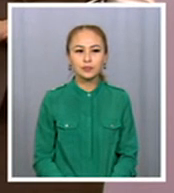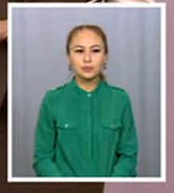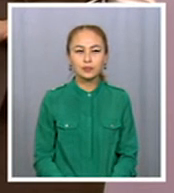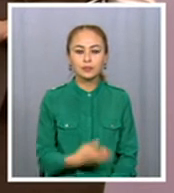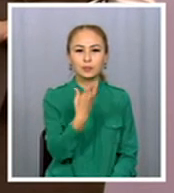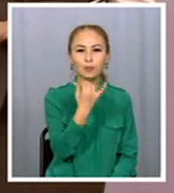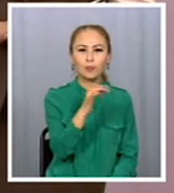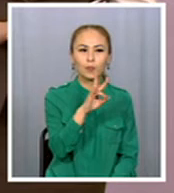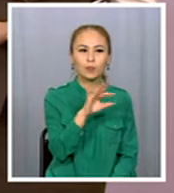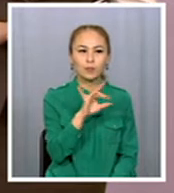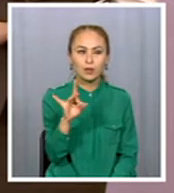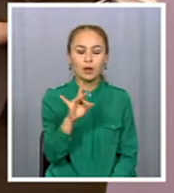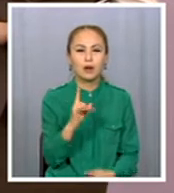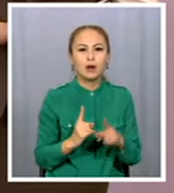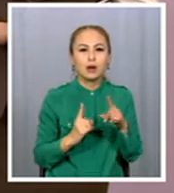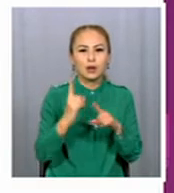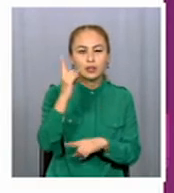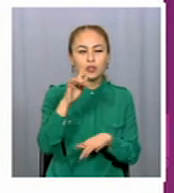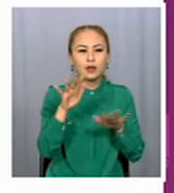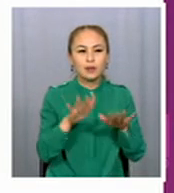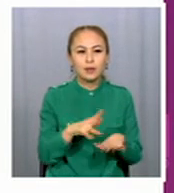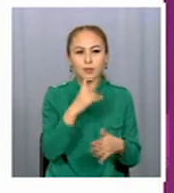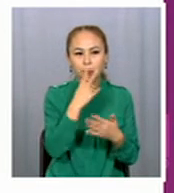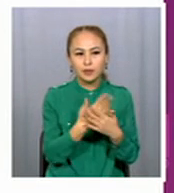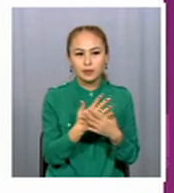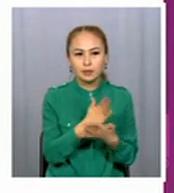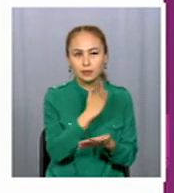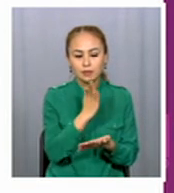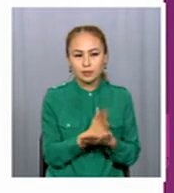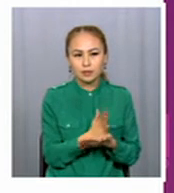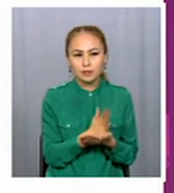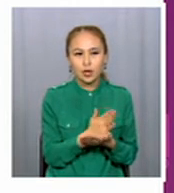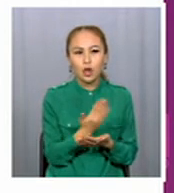Байқоңыр ғарыш айлағы бейнеленген.